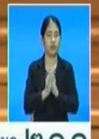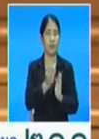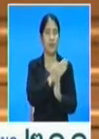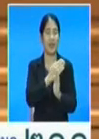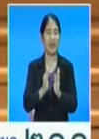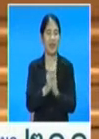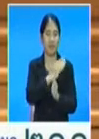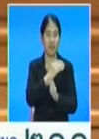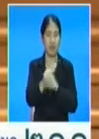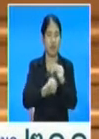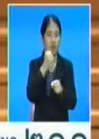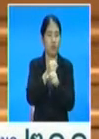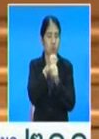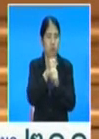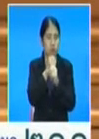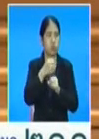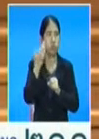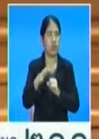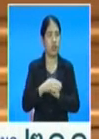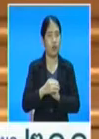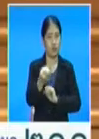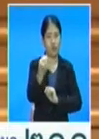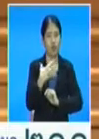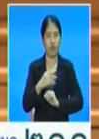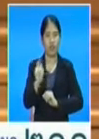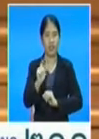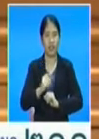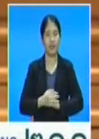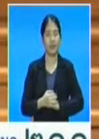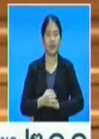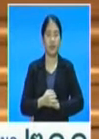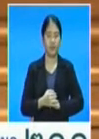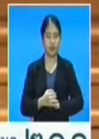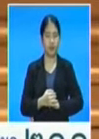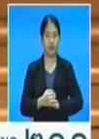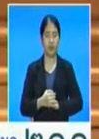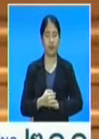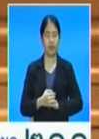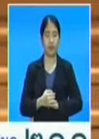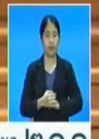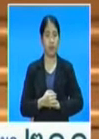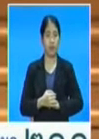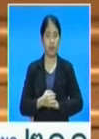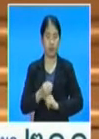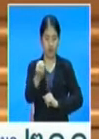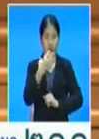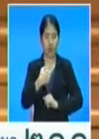แล้วครับท่านฝากบอกผมมาว่าโยมอำนวยช่วยไปบอกผู้ว่ากทม